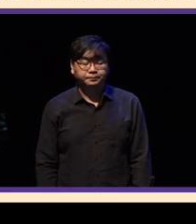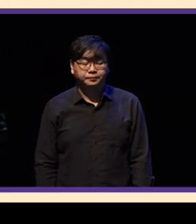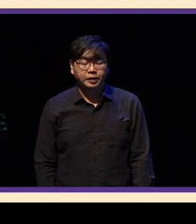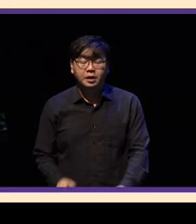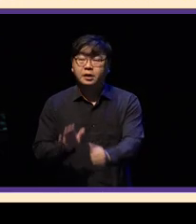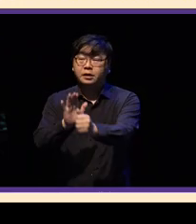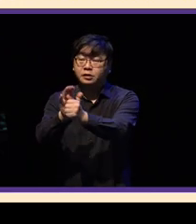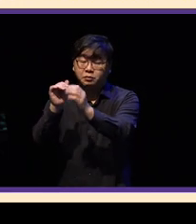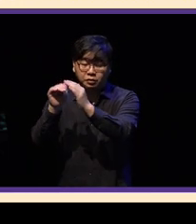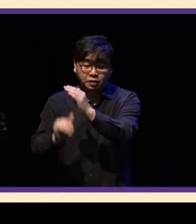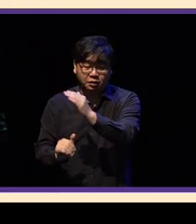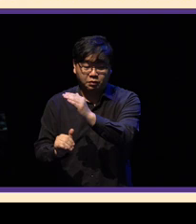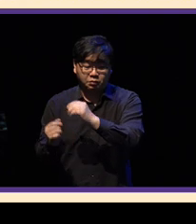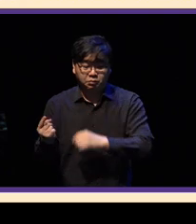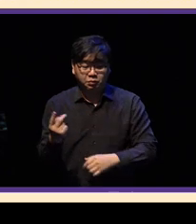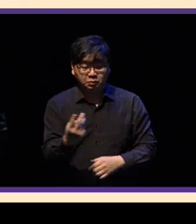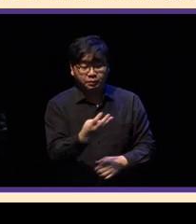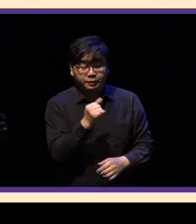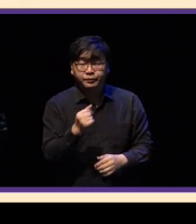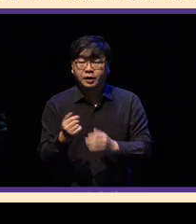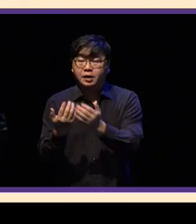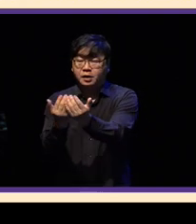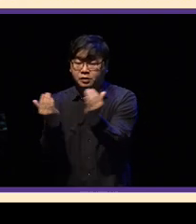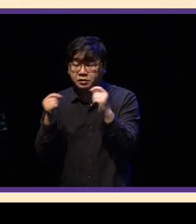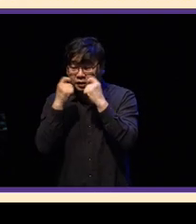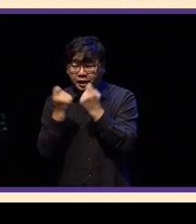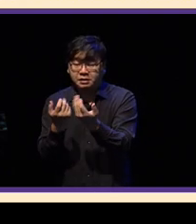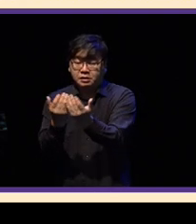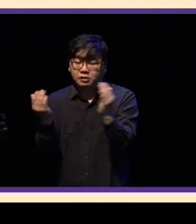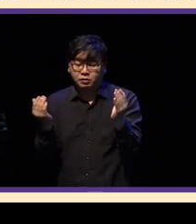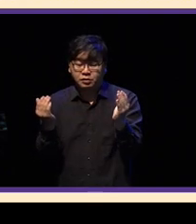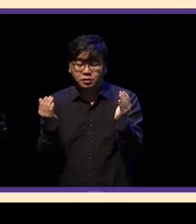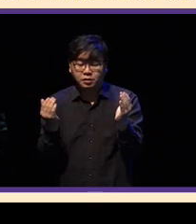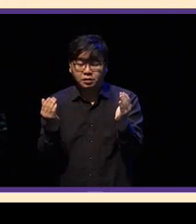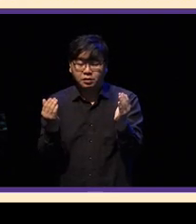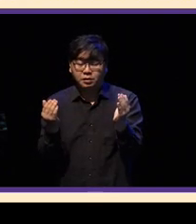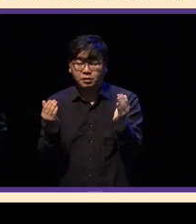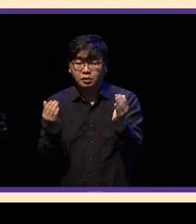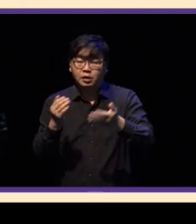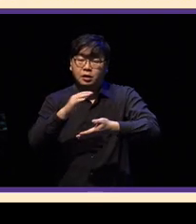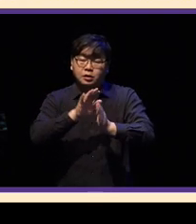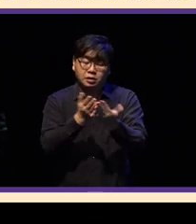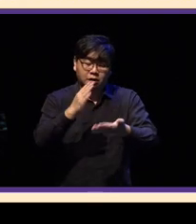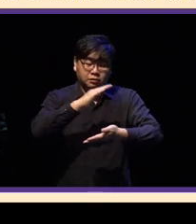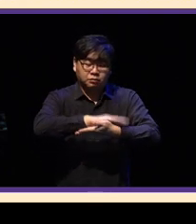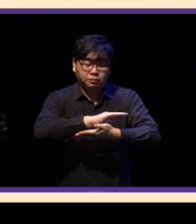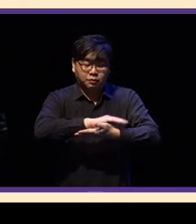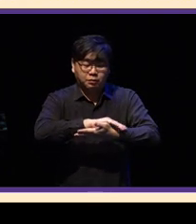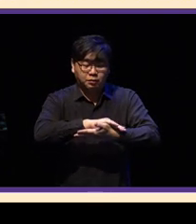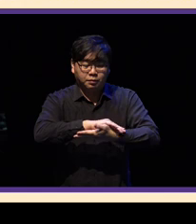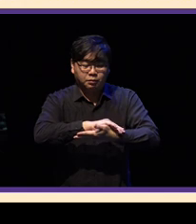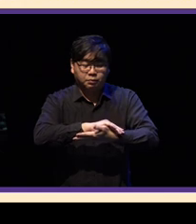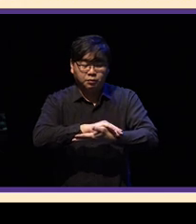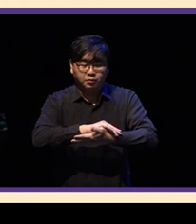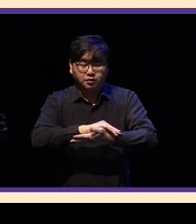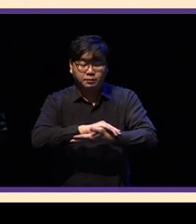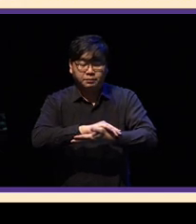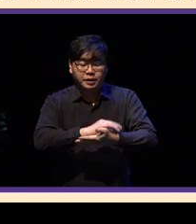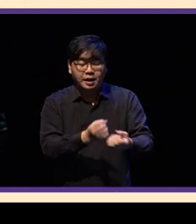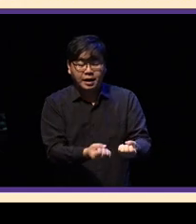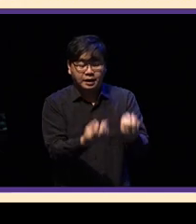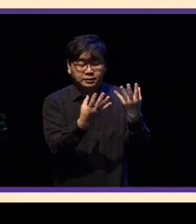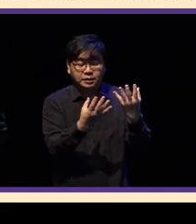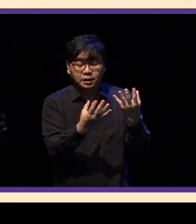지원 내용은 이렇고요. 뭐 예를 들어서 뭐 전시 개인전이나 주제 기획전, 또 출판 같은 경우는 도록이나 간행물,